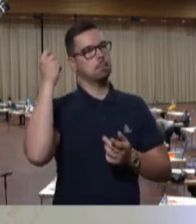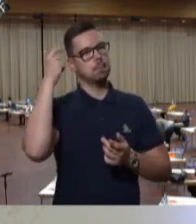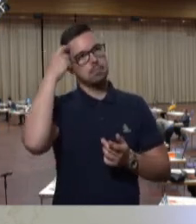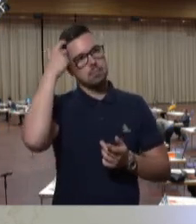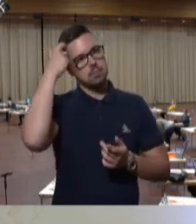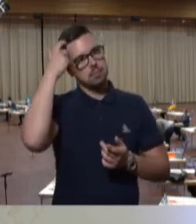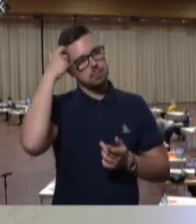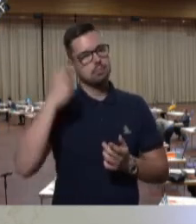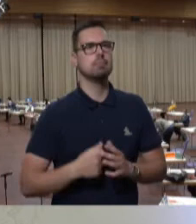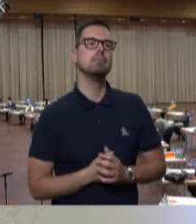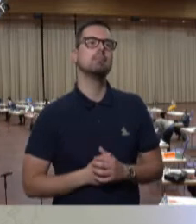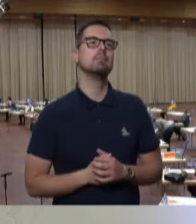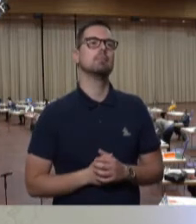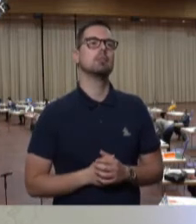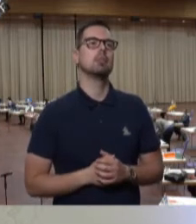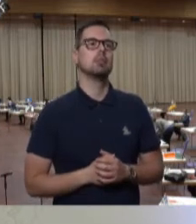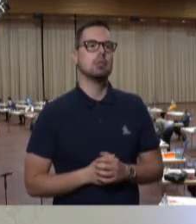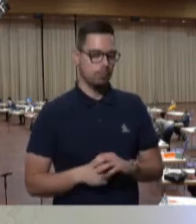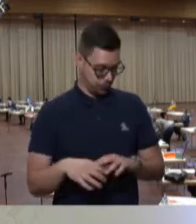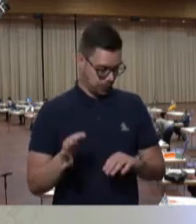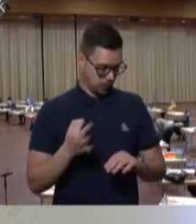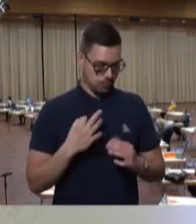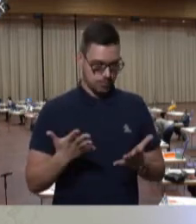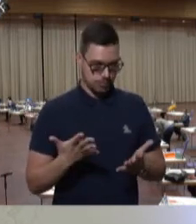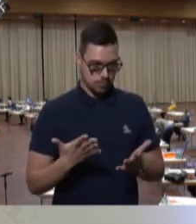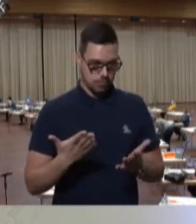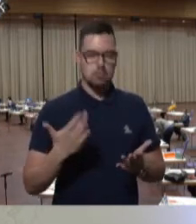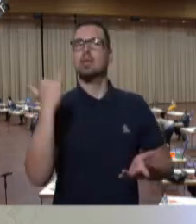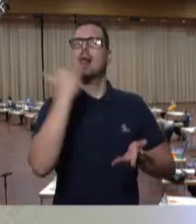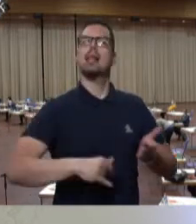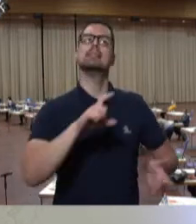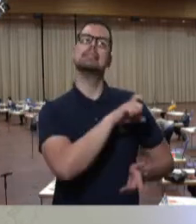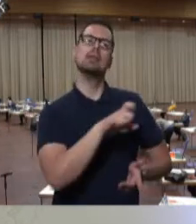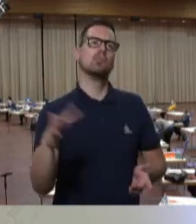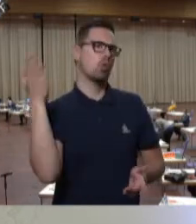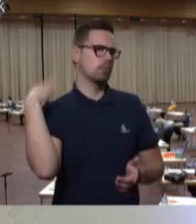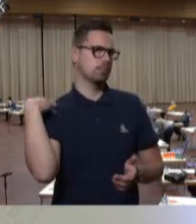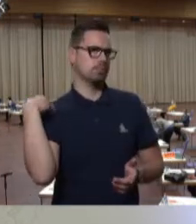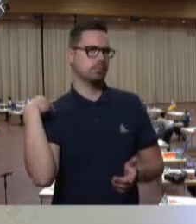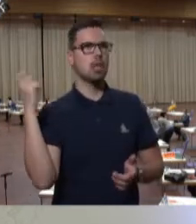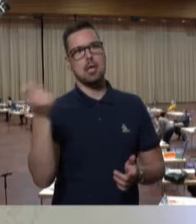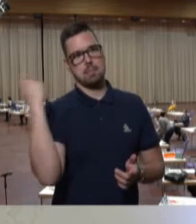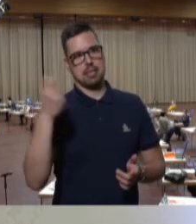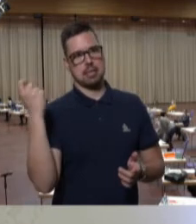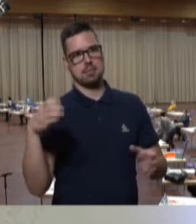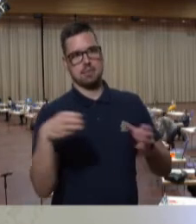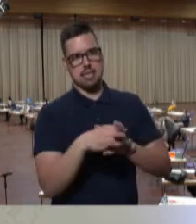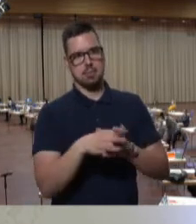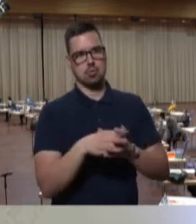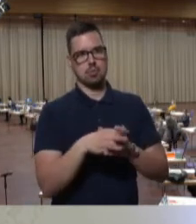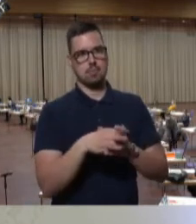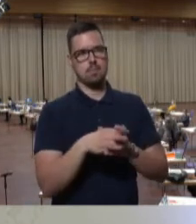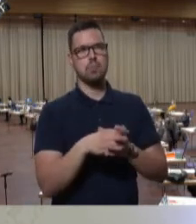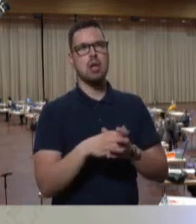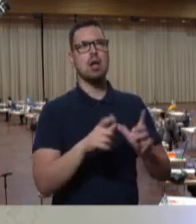besonders bewegen. Und so ging es mir vergangene Woche am Rande der Betriebsversammlung der Firma